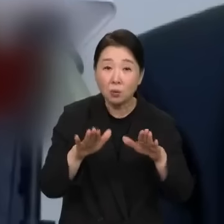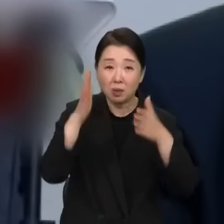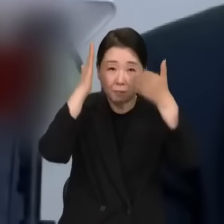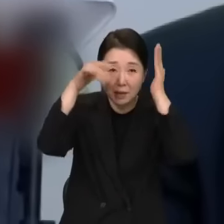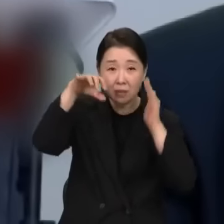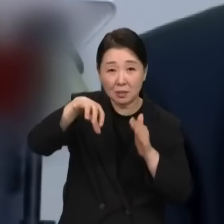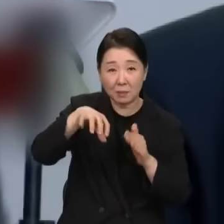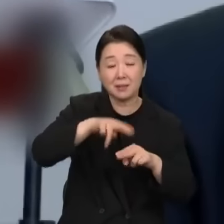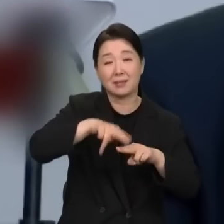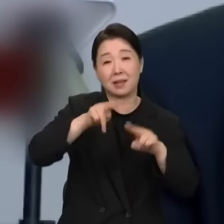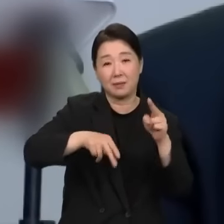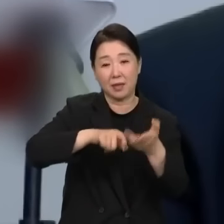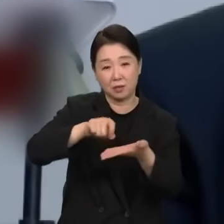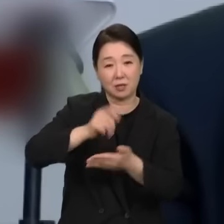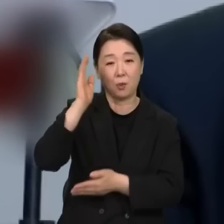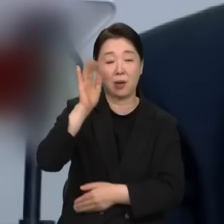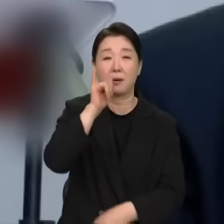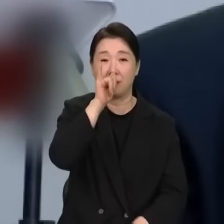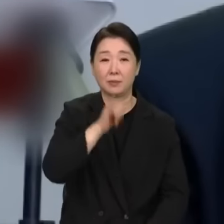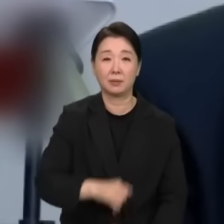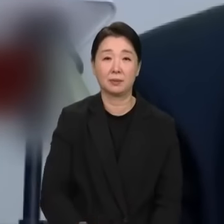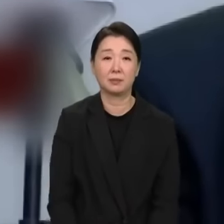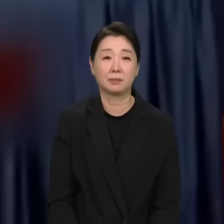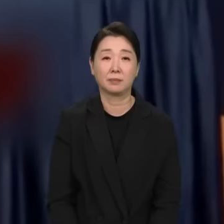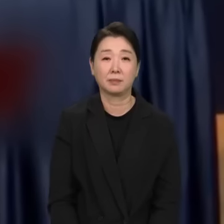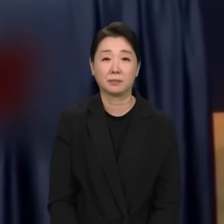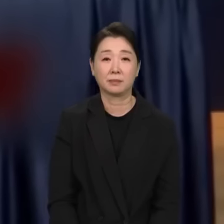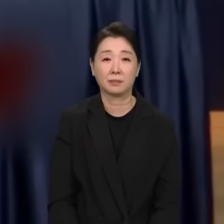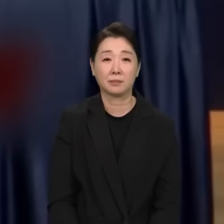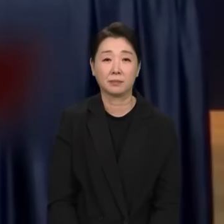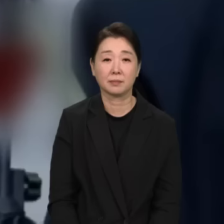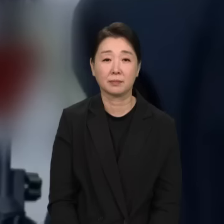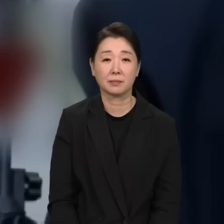오후 말레이시아에선 사퇴 기자회견이 열렸습니다.